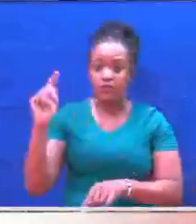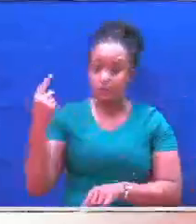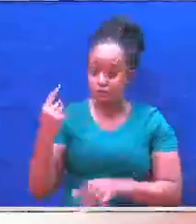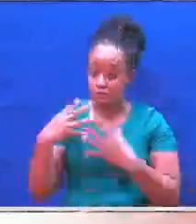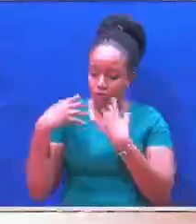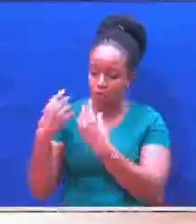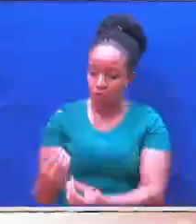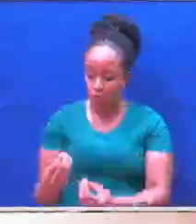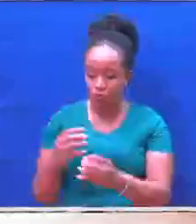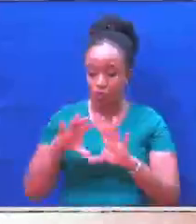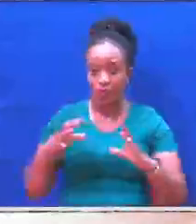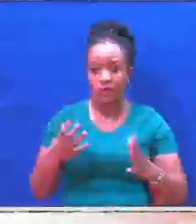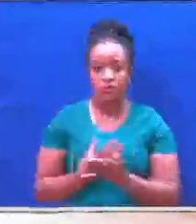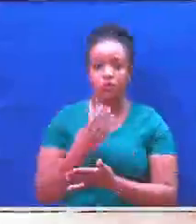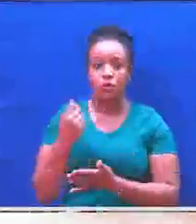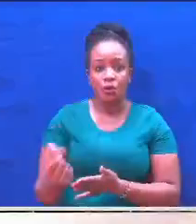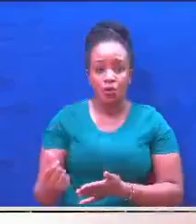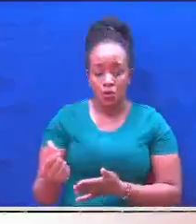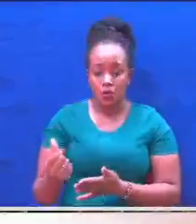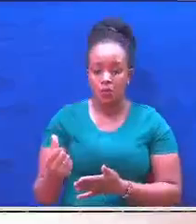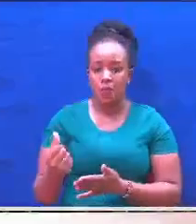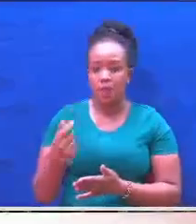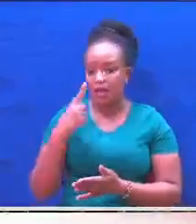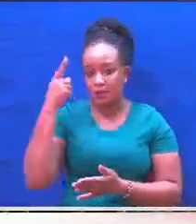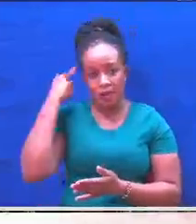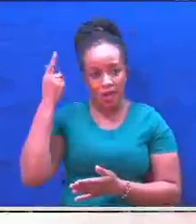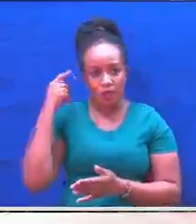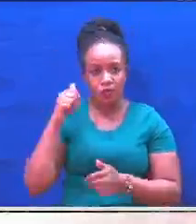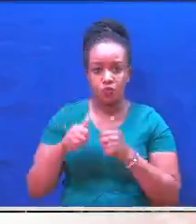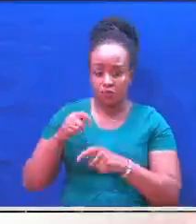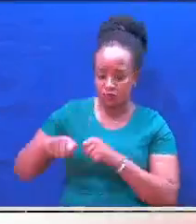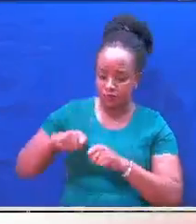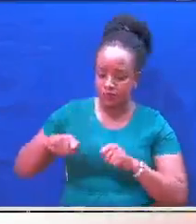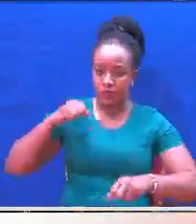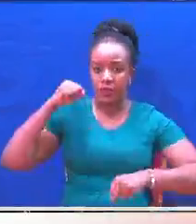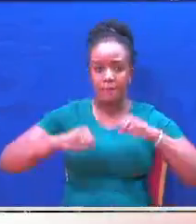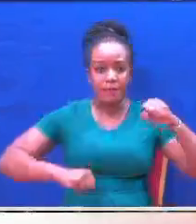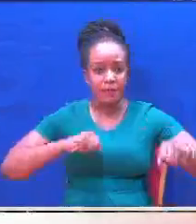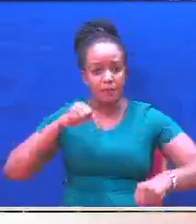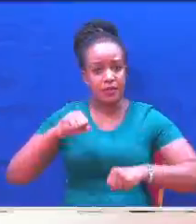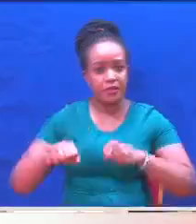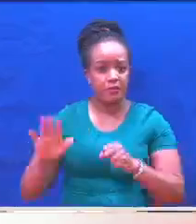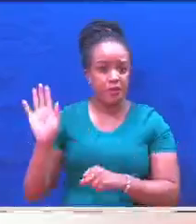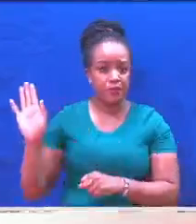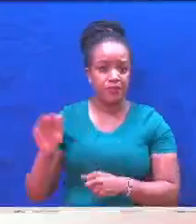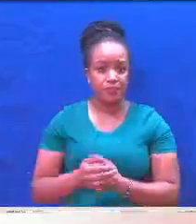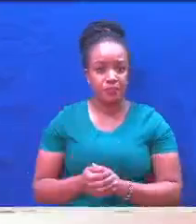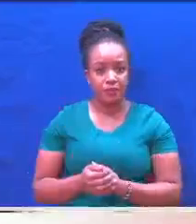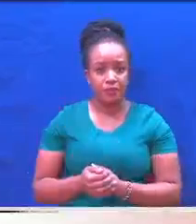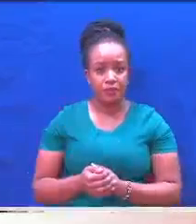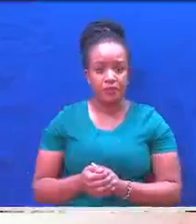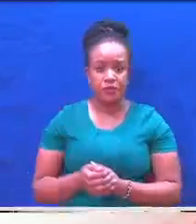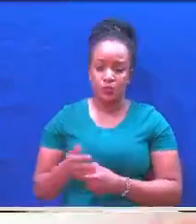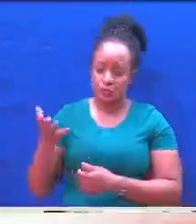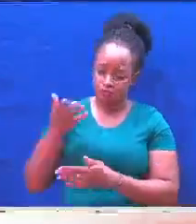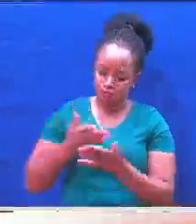kununua makaa. Makaa ambayo yalisalia kwenye baisikeli yake. Tulishida na yeye kwa sababu